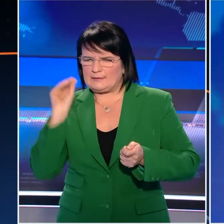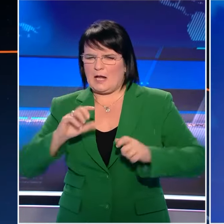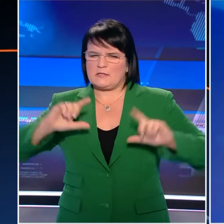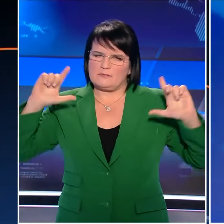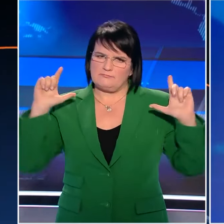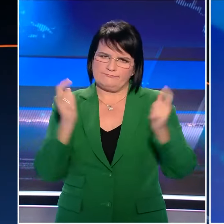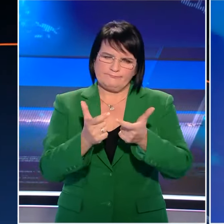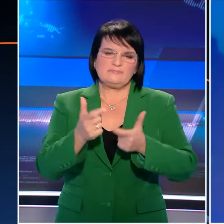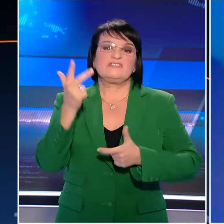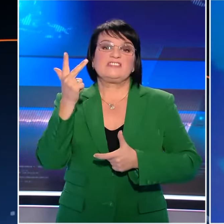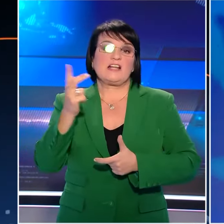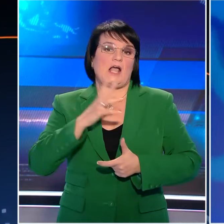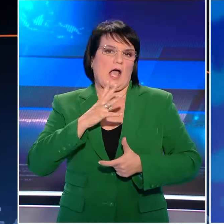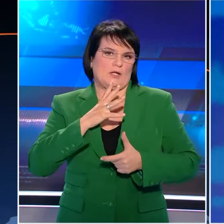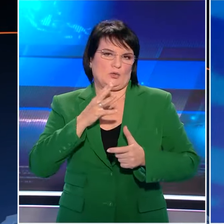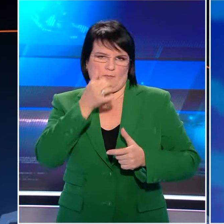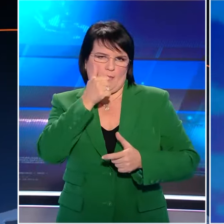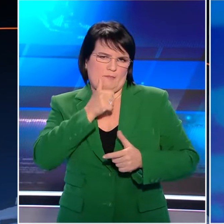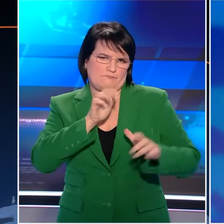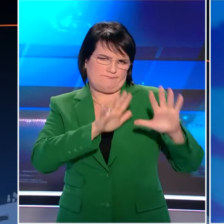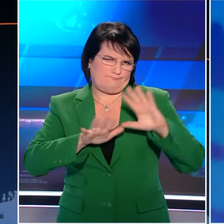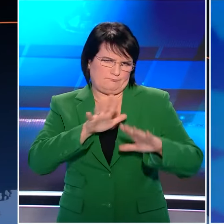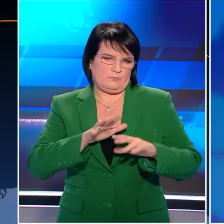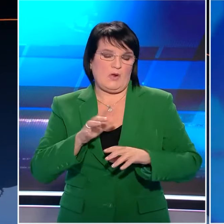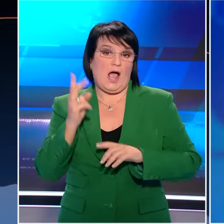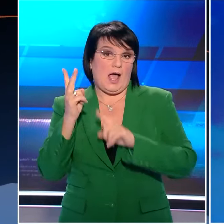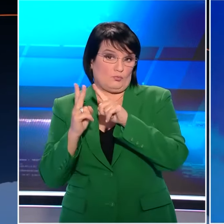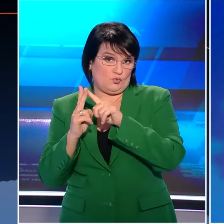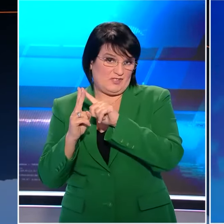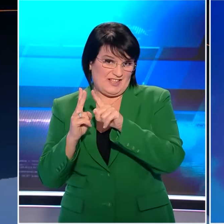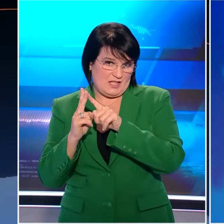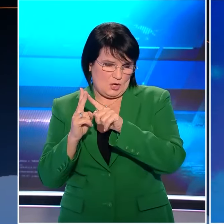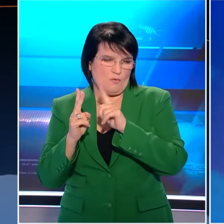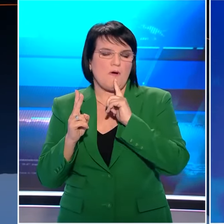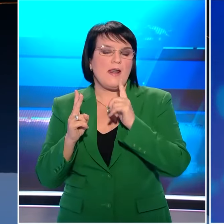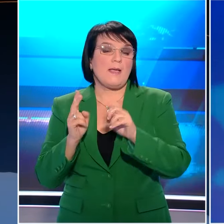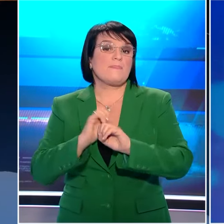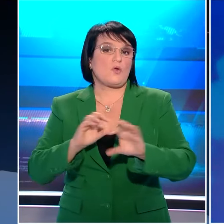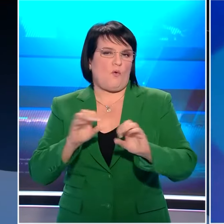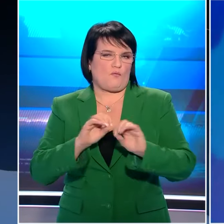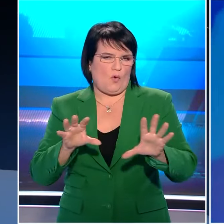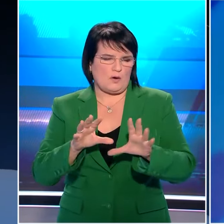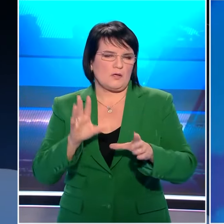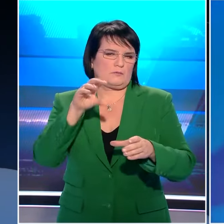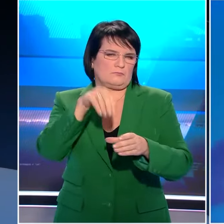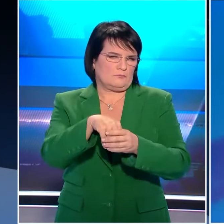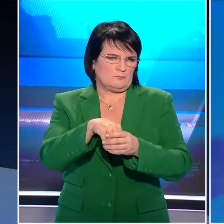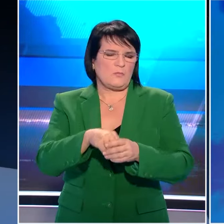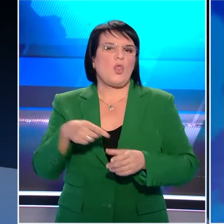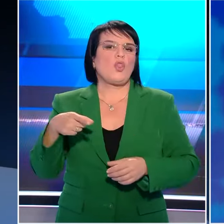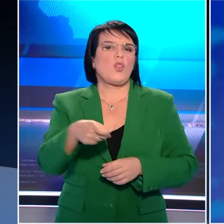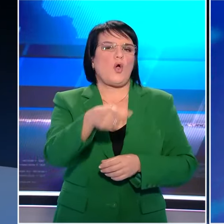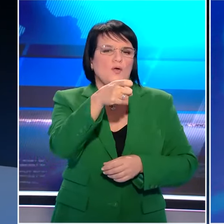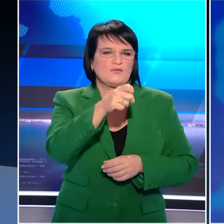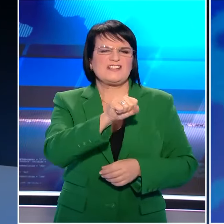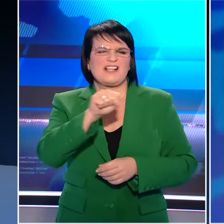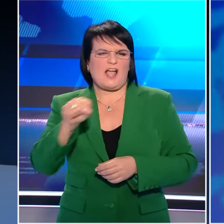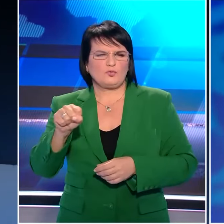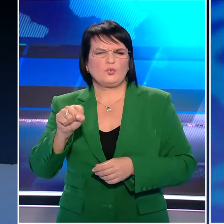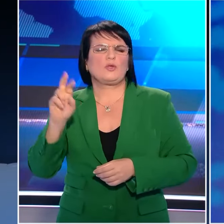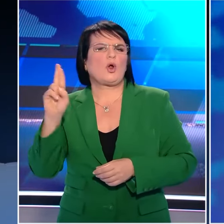επιχείρηση σε Μενίδη και Ασπρόπυργο. Οι δύο από αυτούς, σύμφωνα με τις μέχρι τώρα πληροφορίες, φέρεται να εμπλέκονται στις δολοφονίες Σκαφτούρου